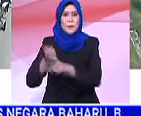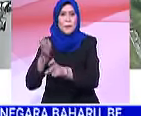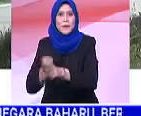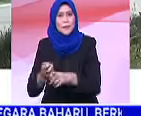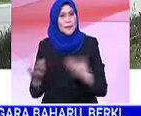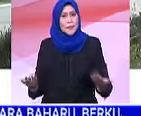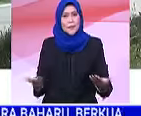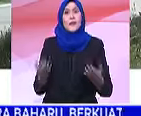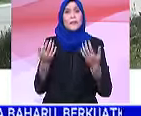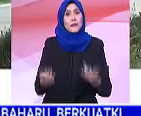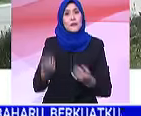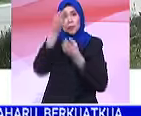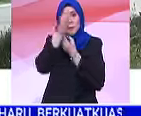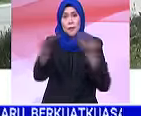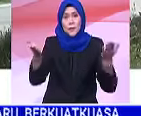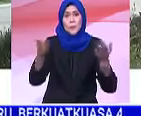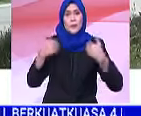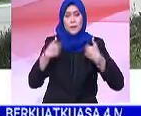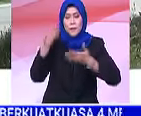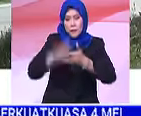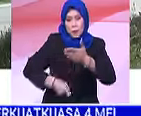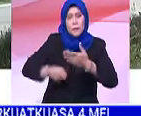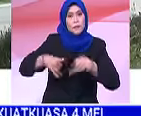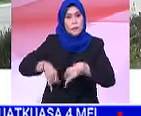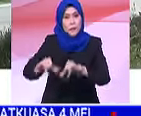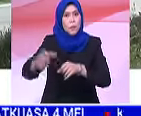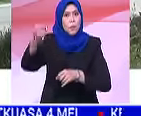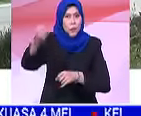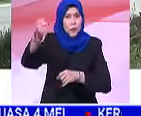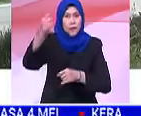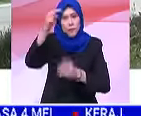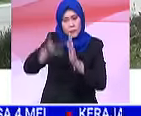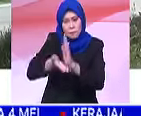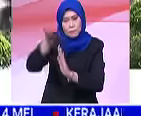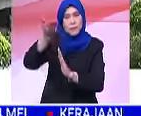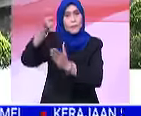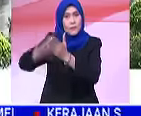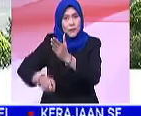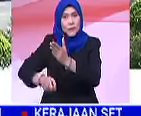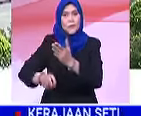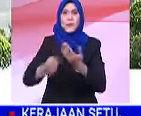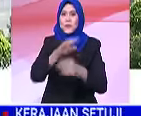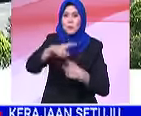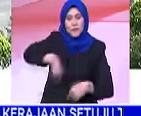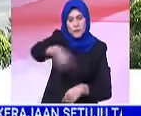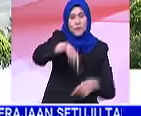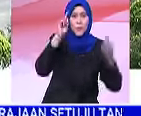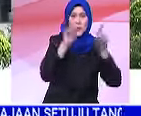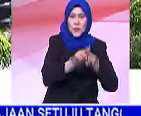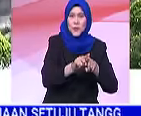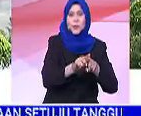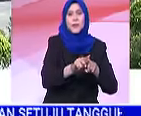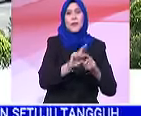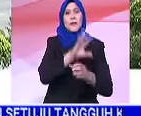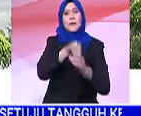turut memaklumkan terdapat lebuh raya dan plaza tol yang diteruskan penangguhan kenaikan kadar tol yang dipersetujui sebelum ini